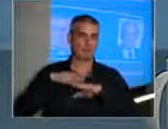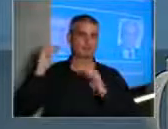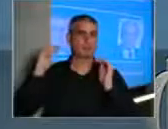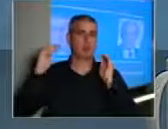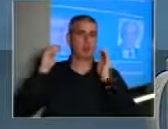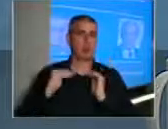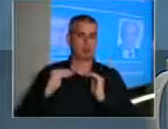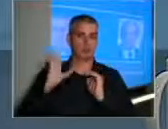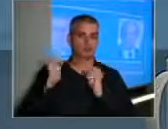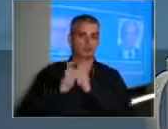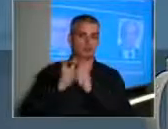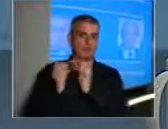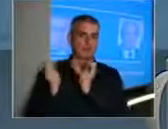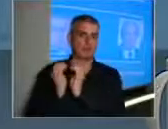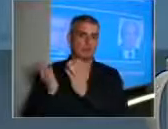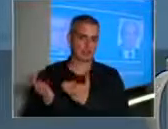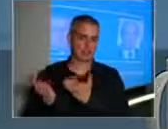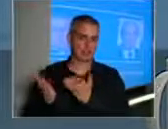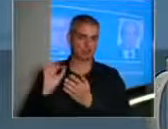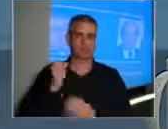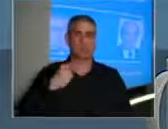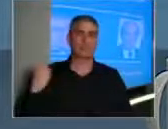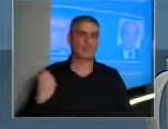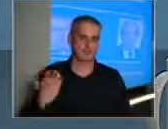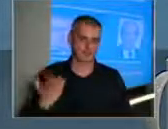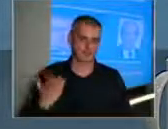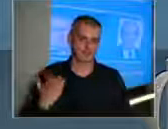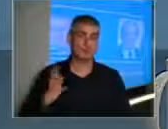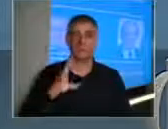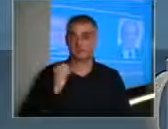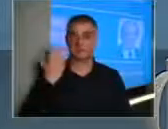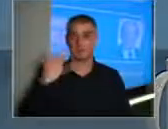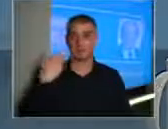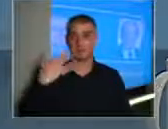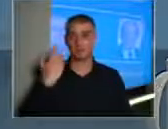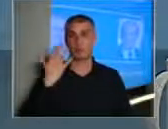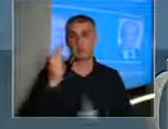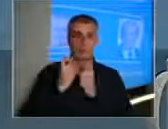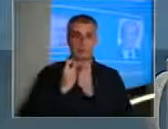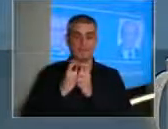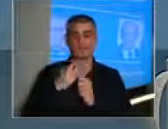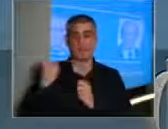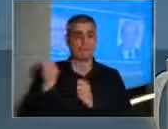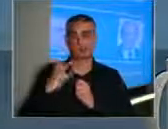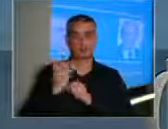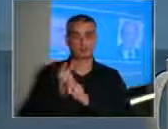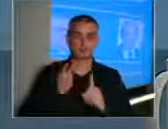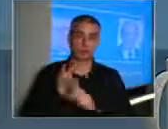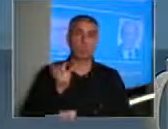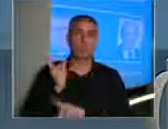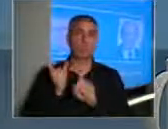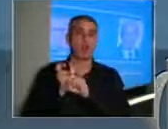את המנדטים במפלגות הקטנות של הימין. ואם יהיו כמה מפלגות ימין שעברו את אחוז